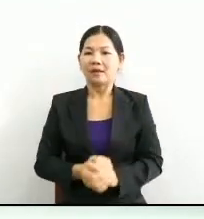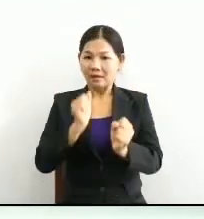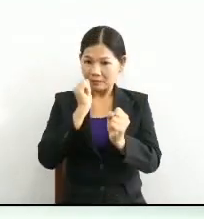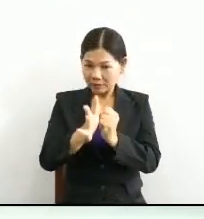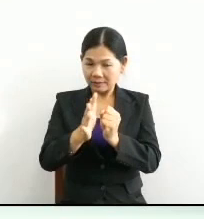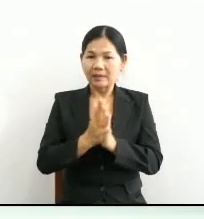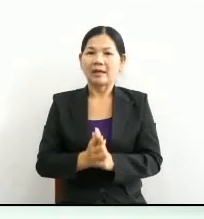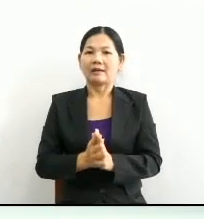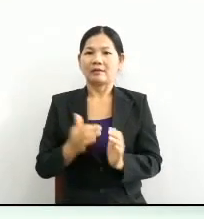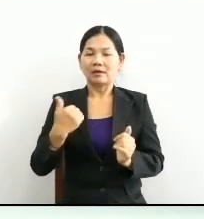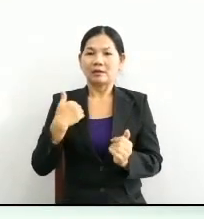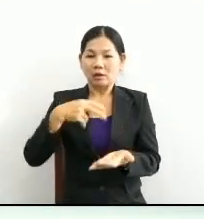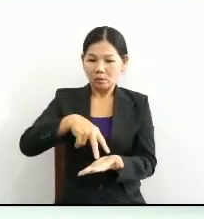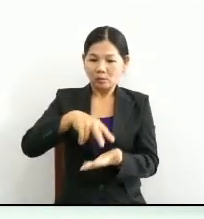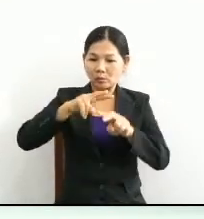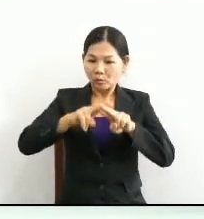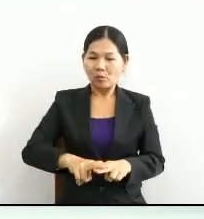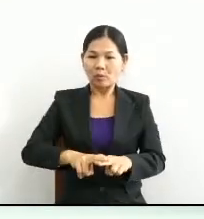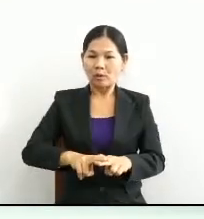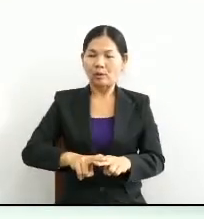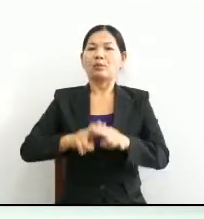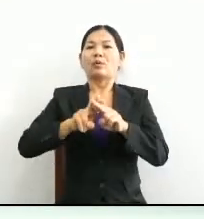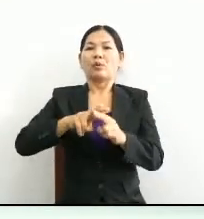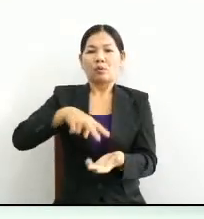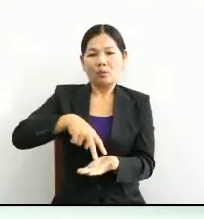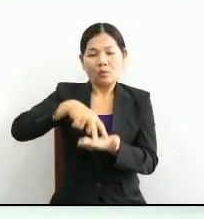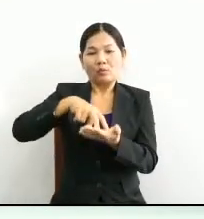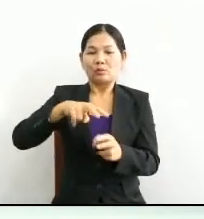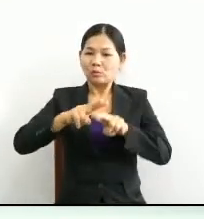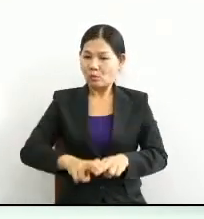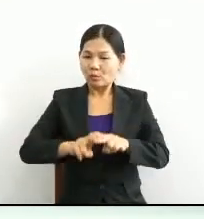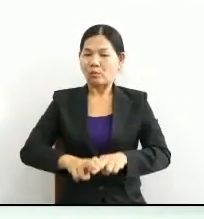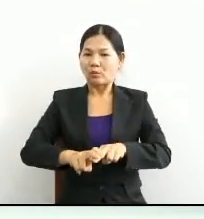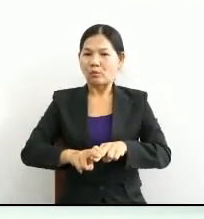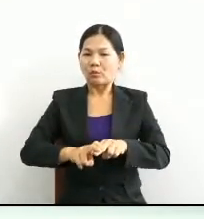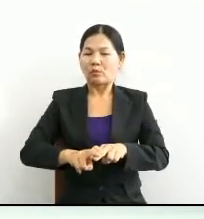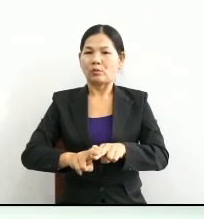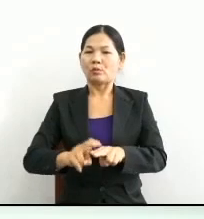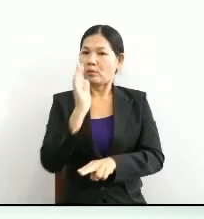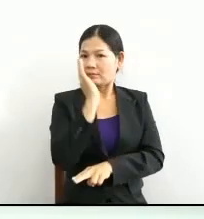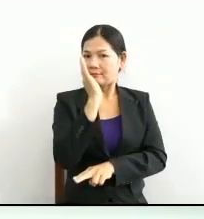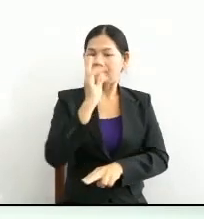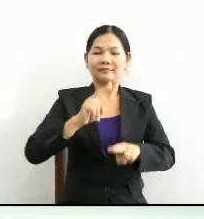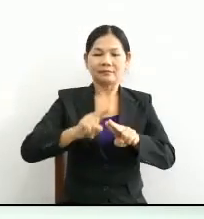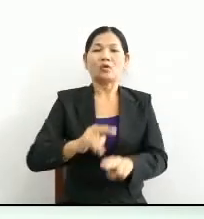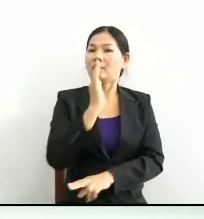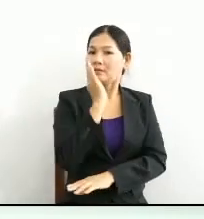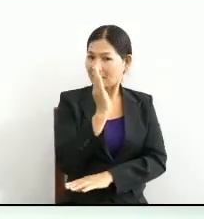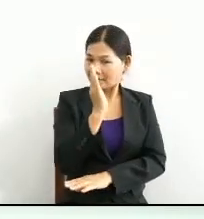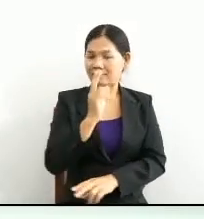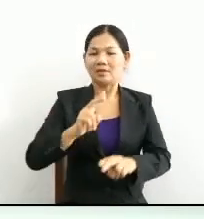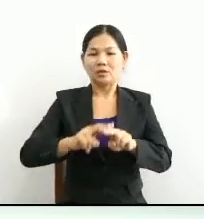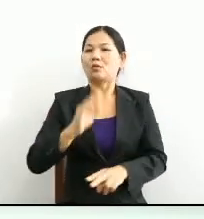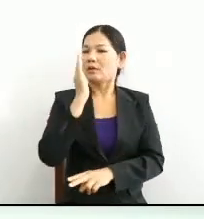đàm riêng, con đang côi trắng khuôn. Chà, đón khuôn con này trắng. Chà, cà nà đón khuôn con trắng, con nó